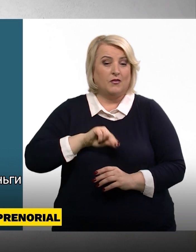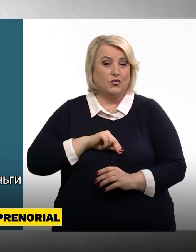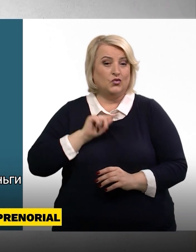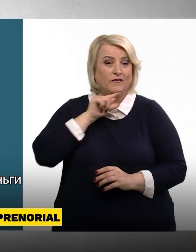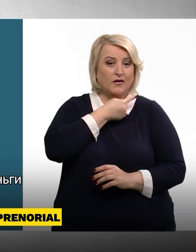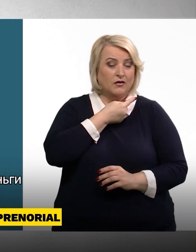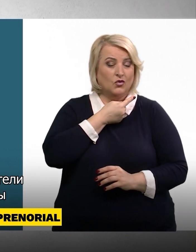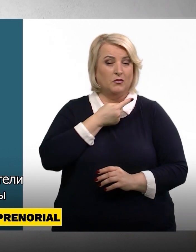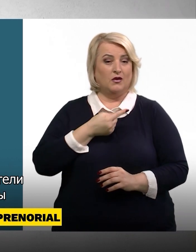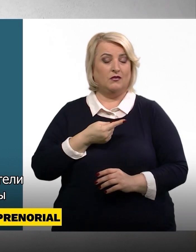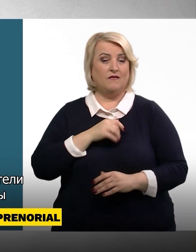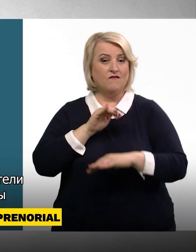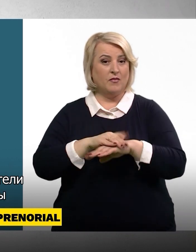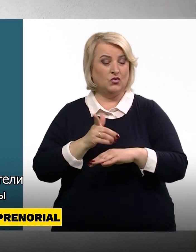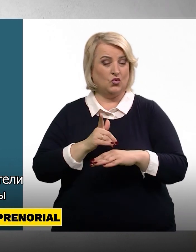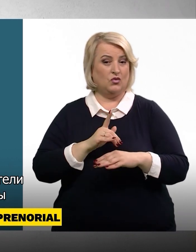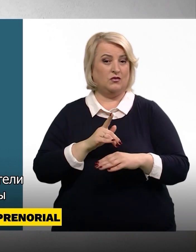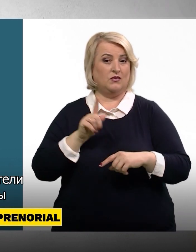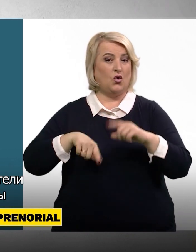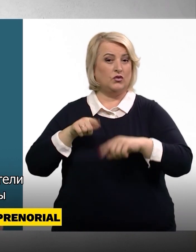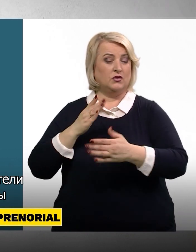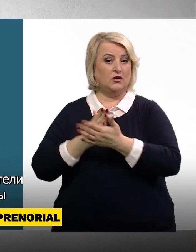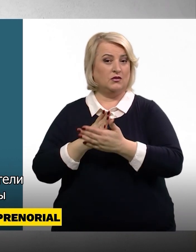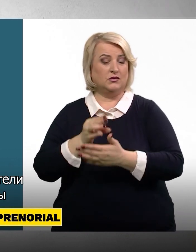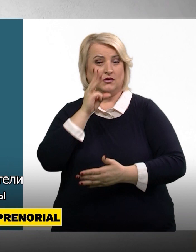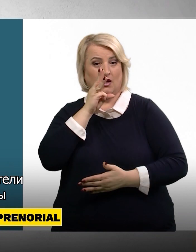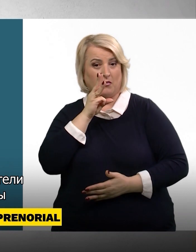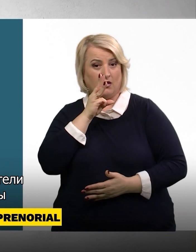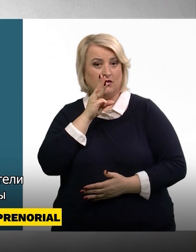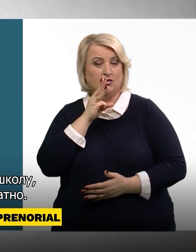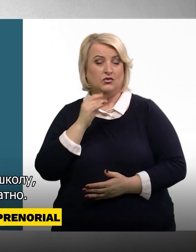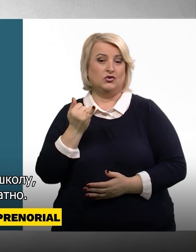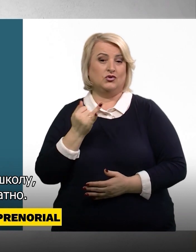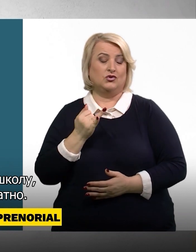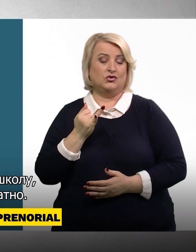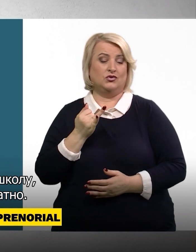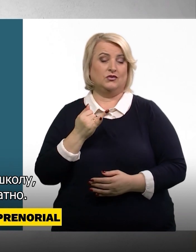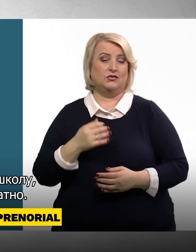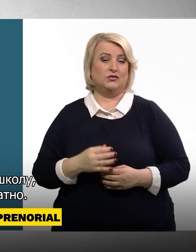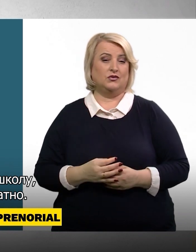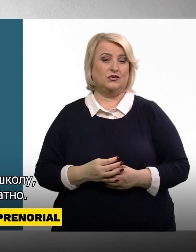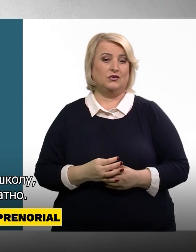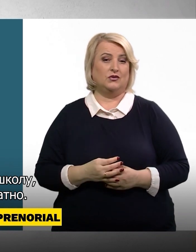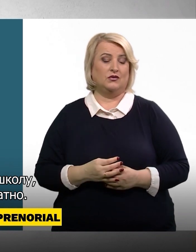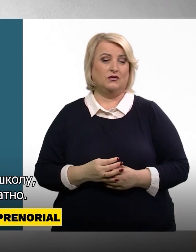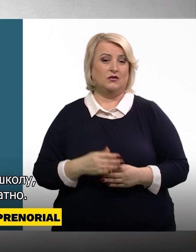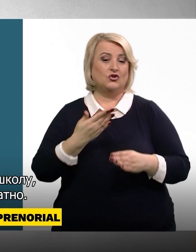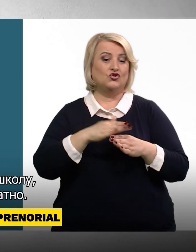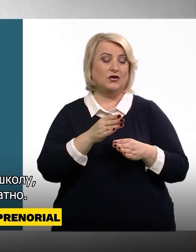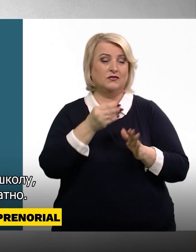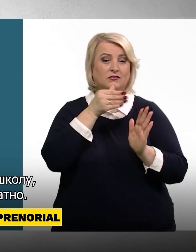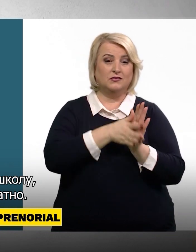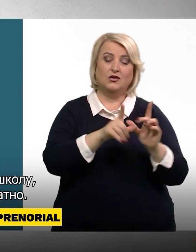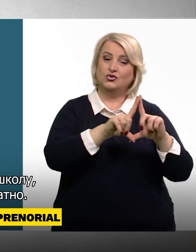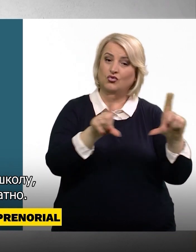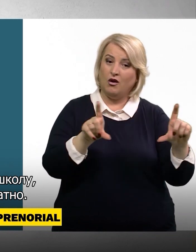în economie, de faptul că părinții au anumită taxare la salariu și din salariul lor o parte